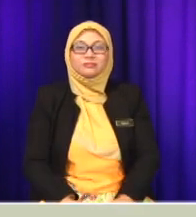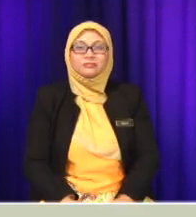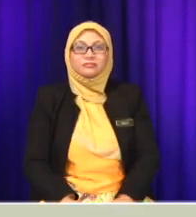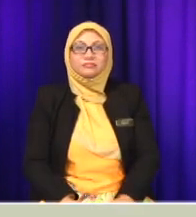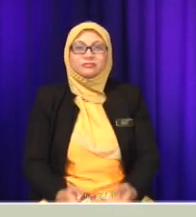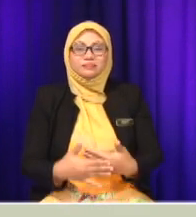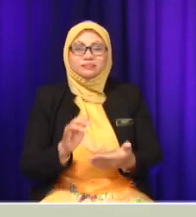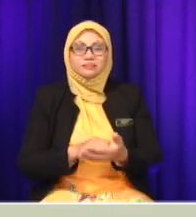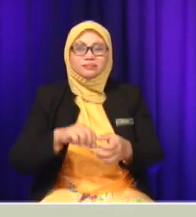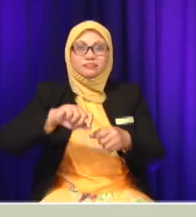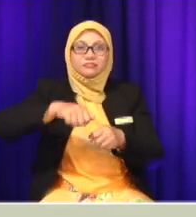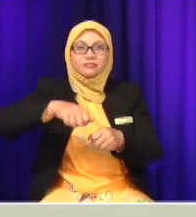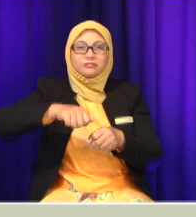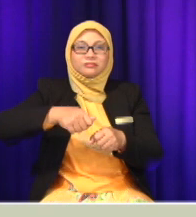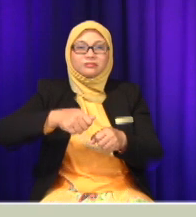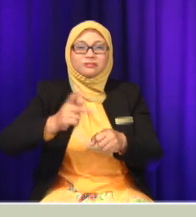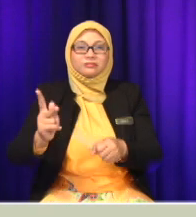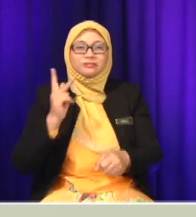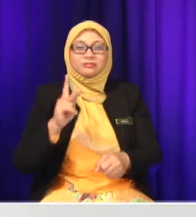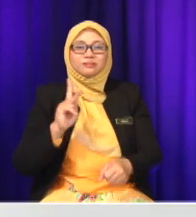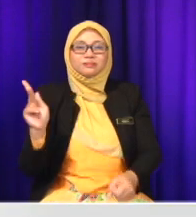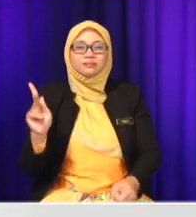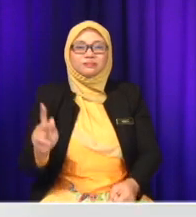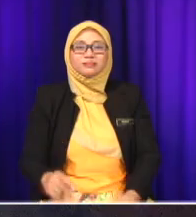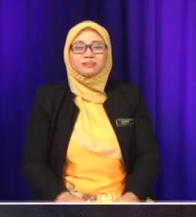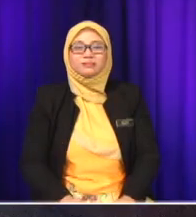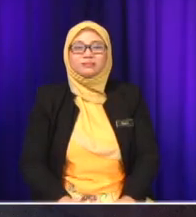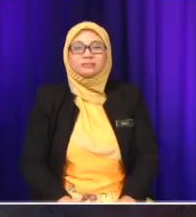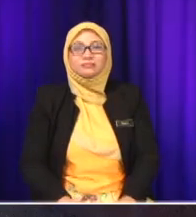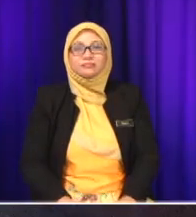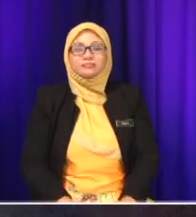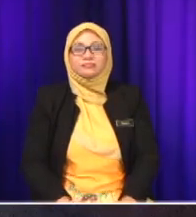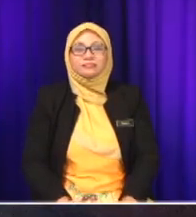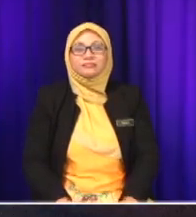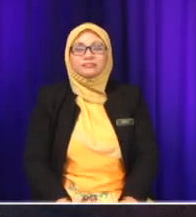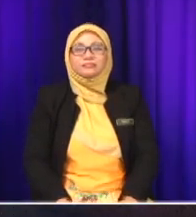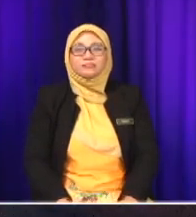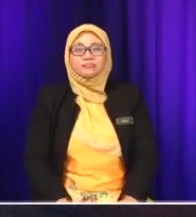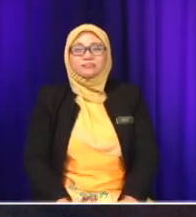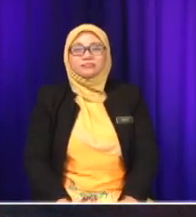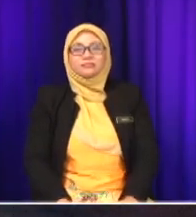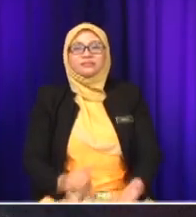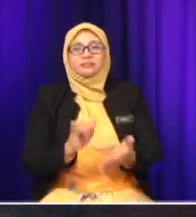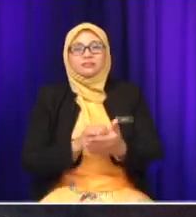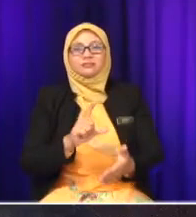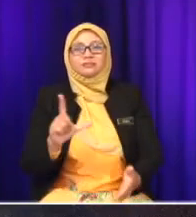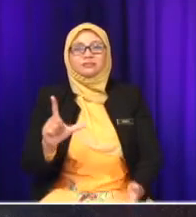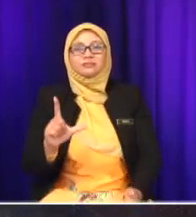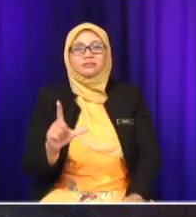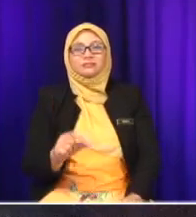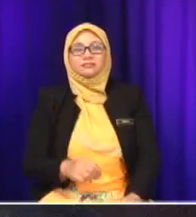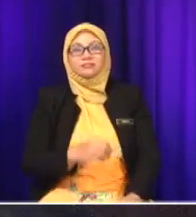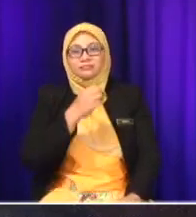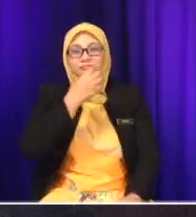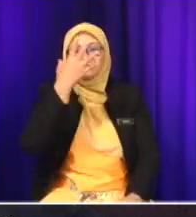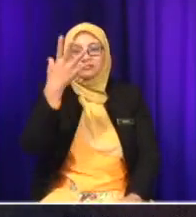setelah mendapat kelegan inj yang dikehendaki it Dia sedikit penerangan daripada Ciku boleh